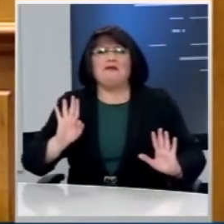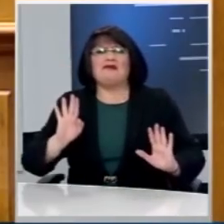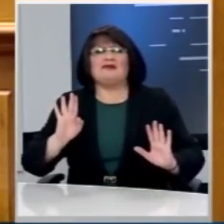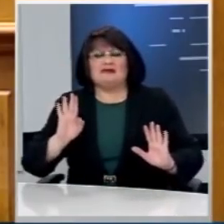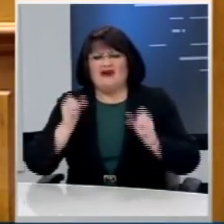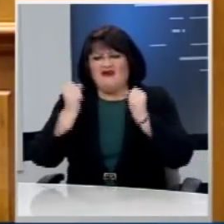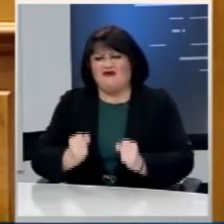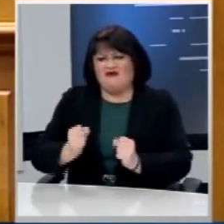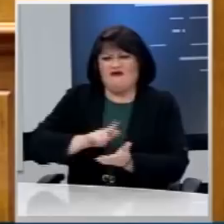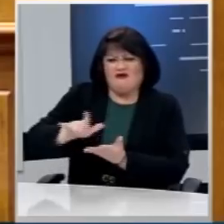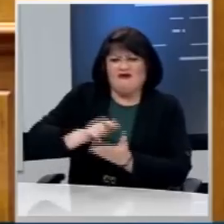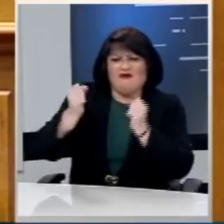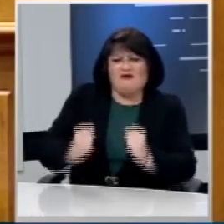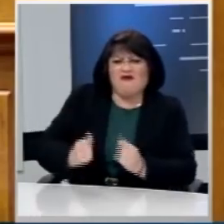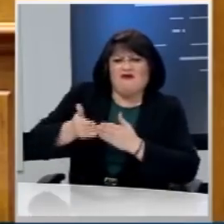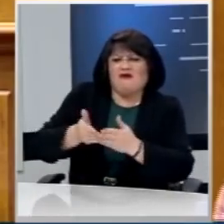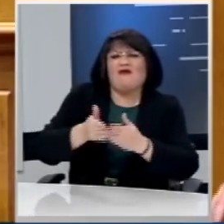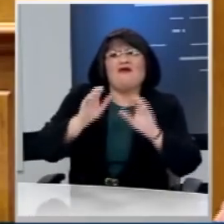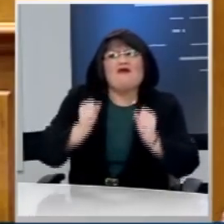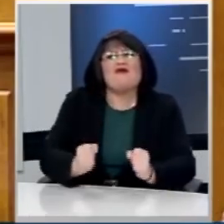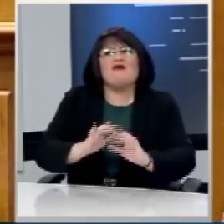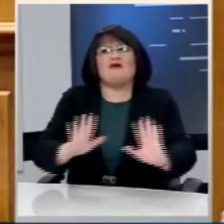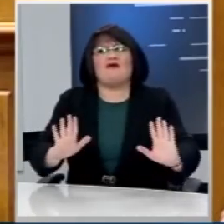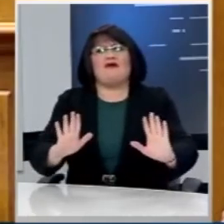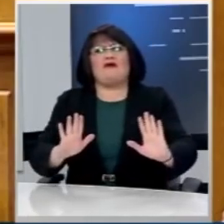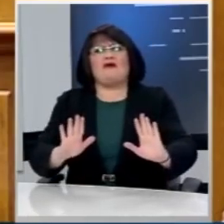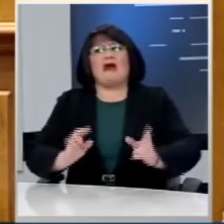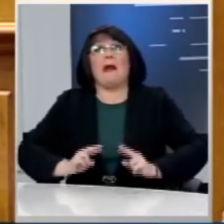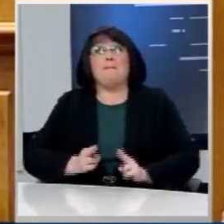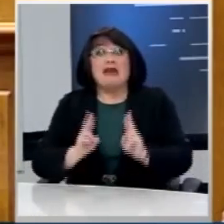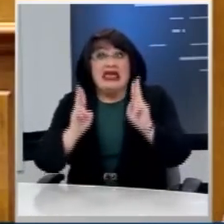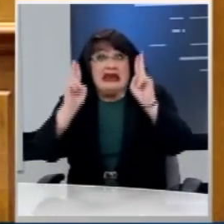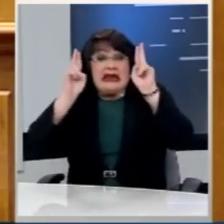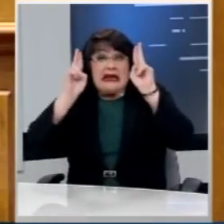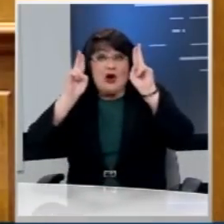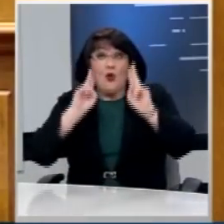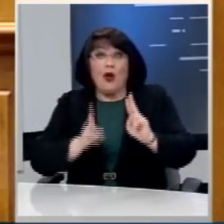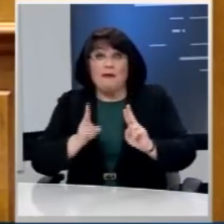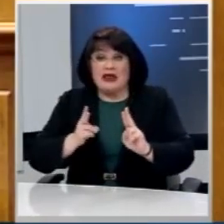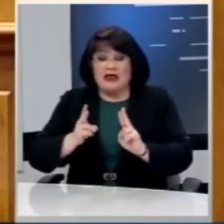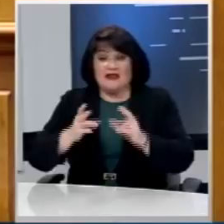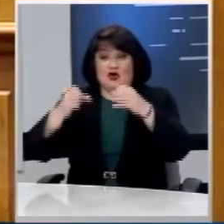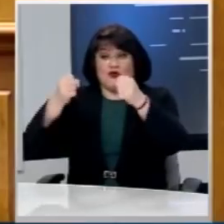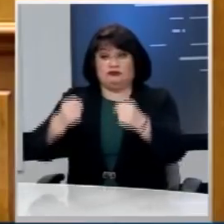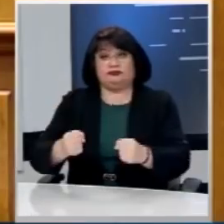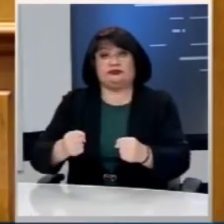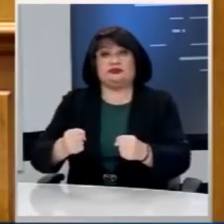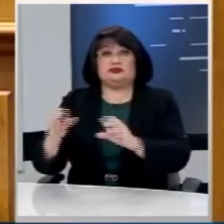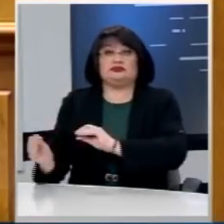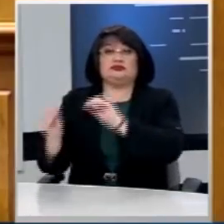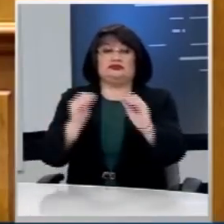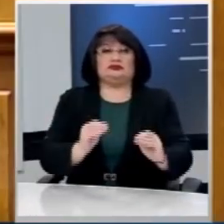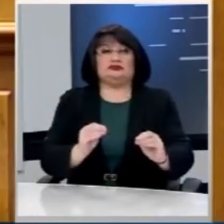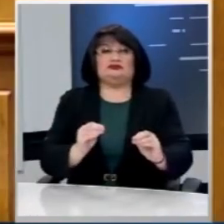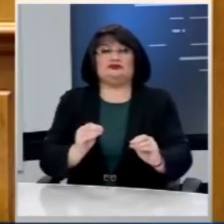βάσεις και μάλιστα τώρα και με πυρηνικές κεφαλές ξανά, που από ό,τι φαίνεται μεταφέρονται από τη